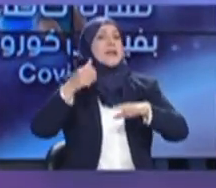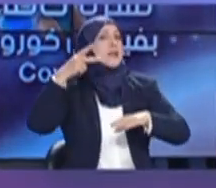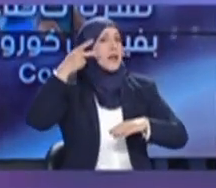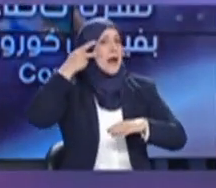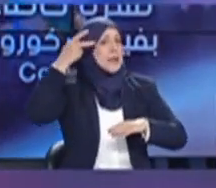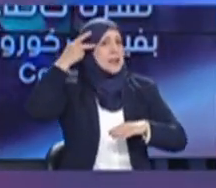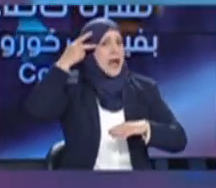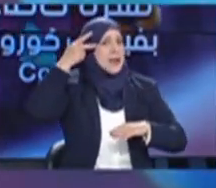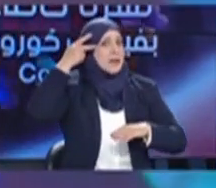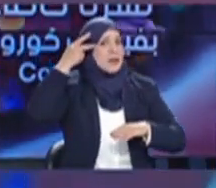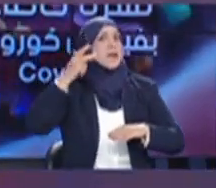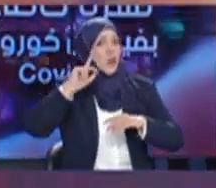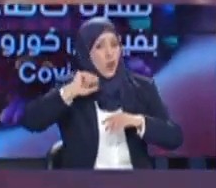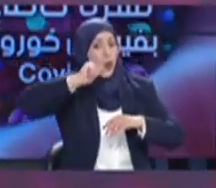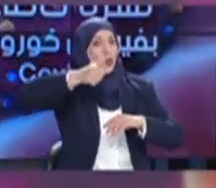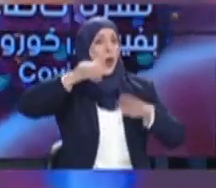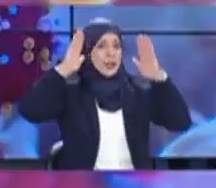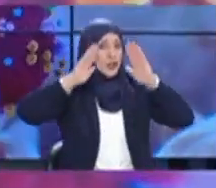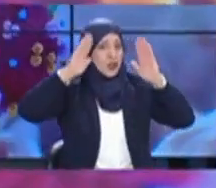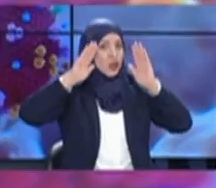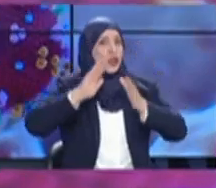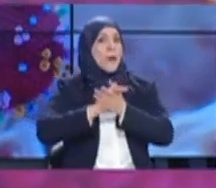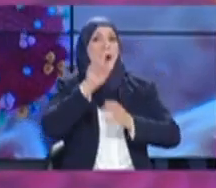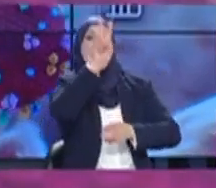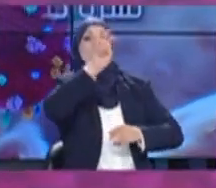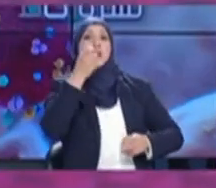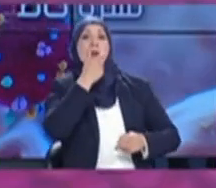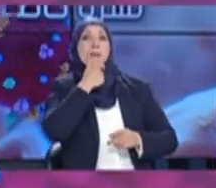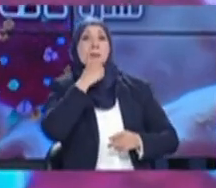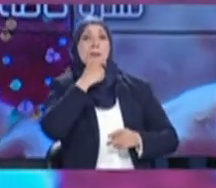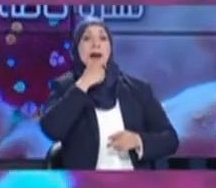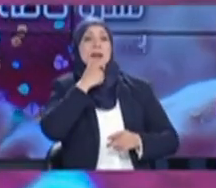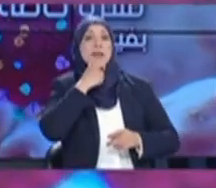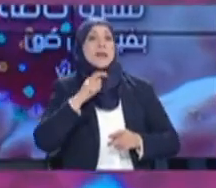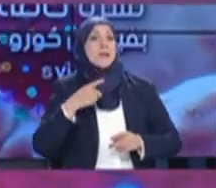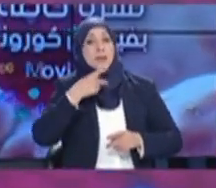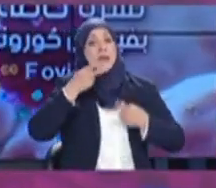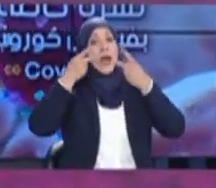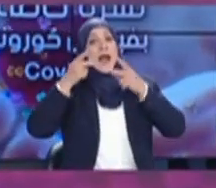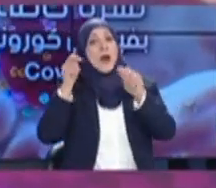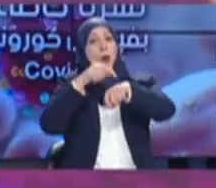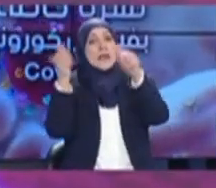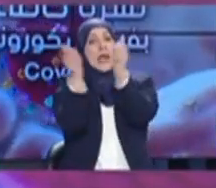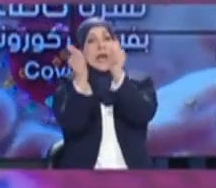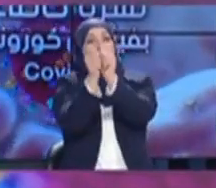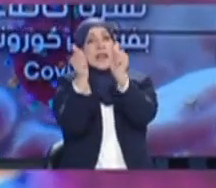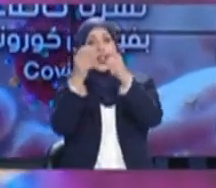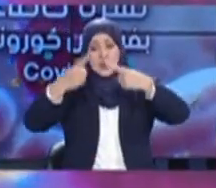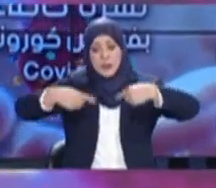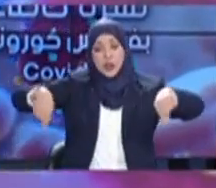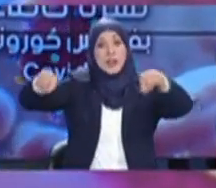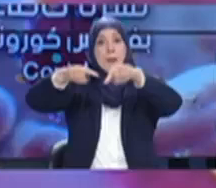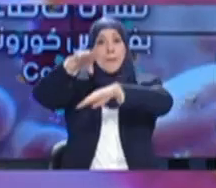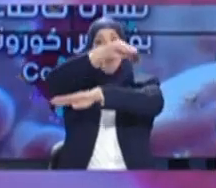رئيس الجمهورية قيس سعيد يشرف غدوة الجمعة 20 مارس بقصر قرطاج على الساعة 11 صباحا اجتماع مجلس الأمن